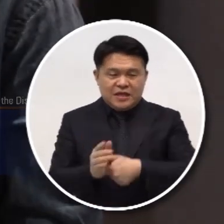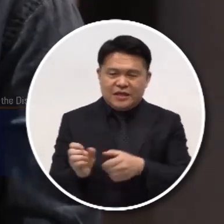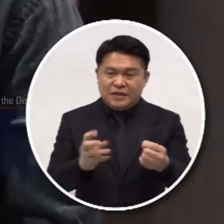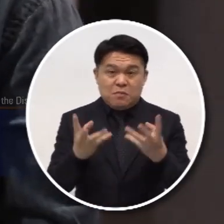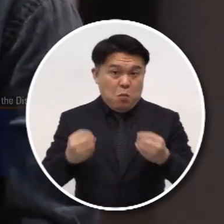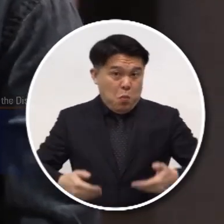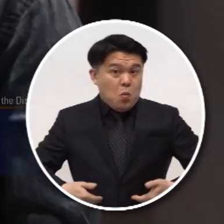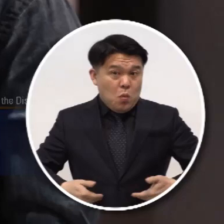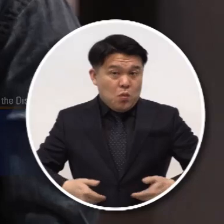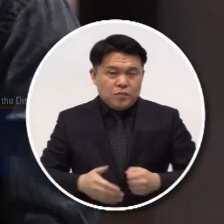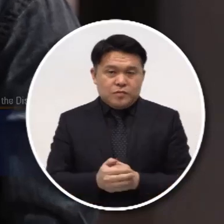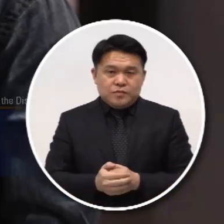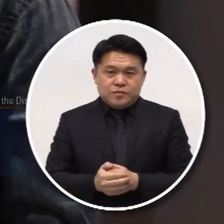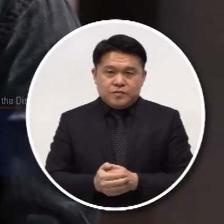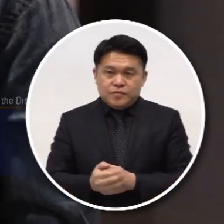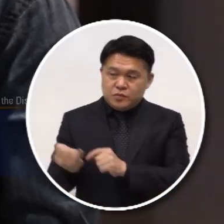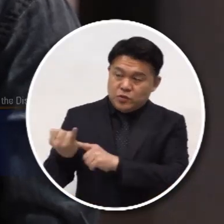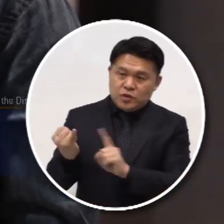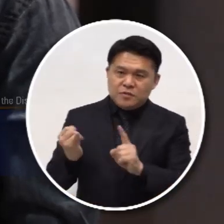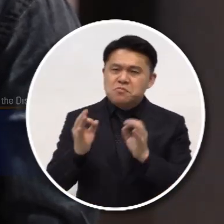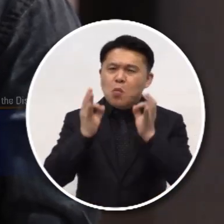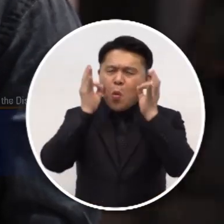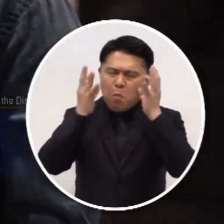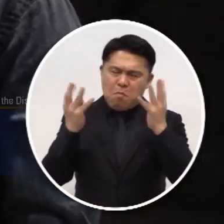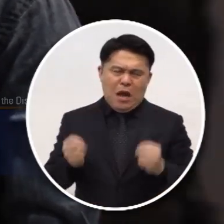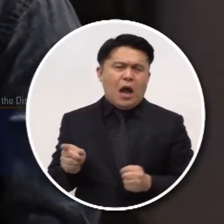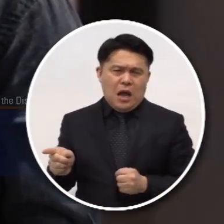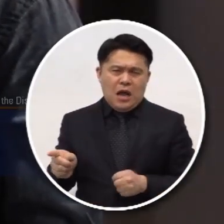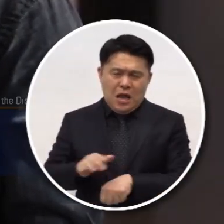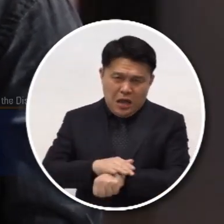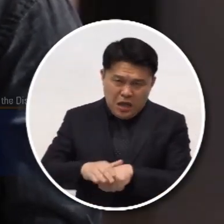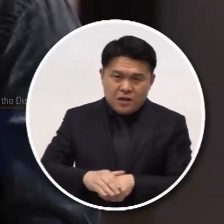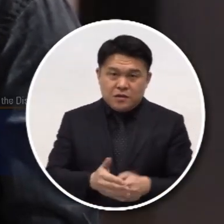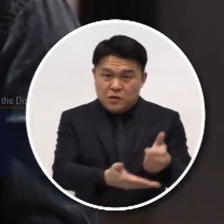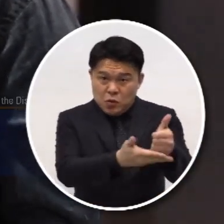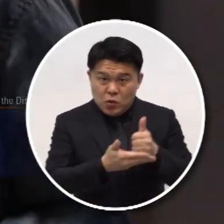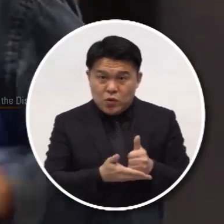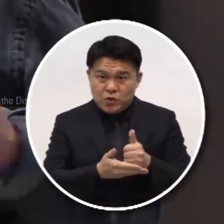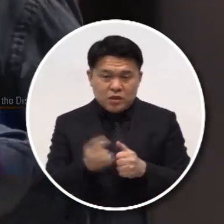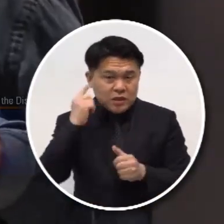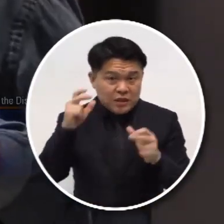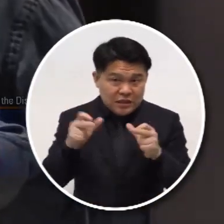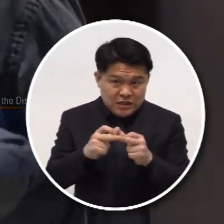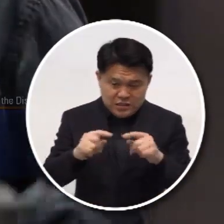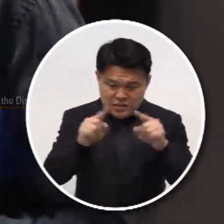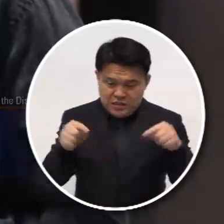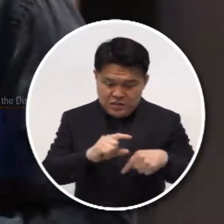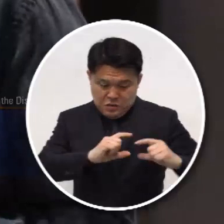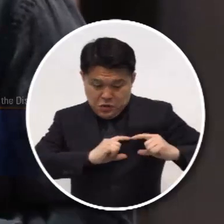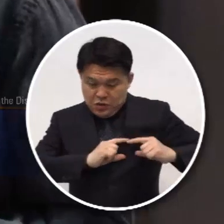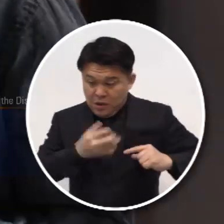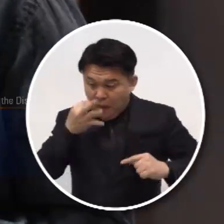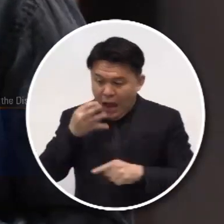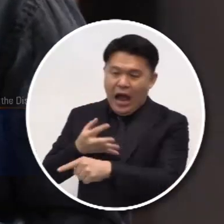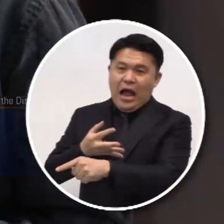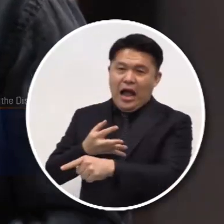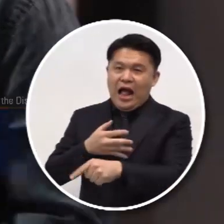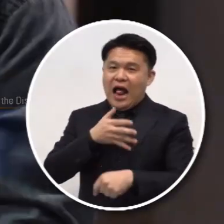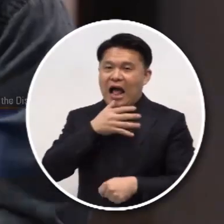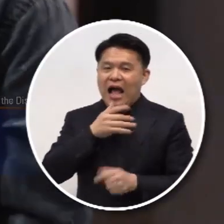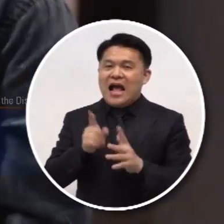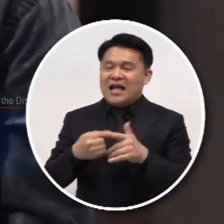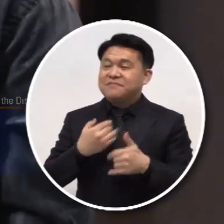이루어야 되거든요. 그 부분에 엘레나가 굉장히 많이 노력을 해주고 손님들도 그 청각 장애인 바리스타라는